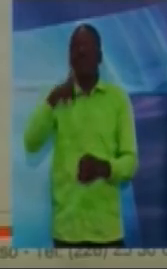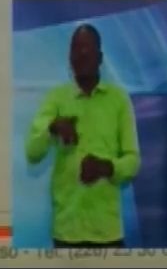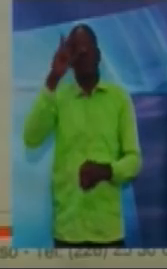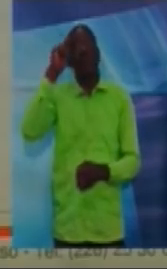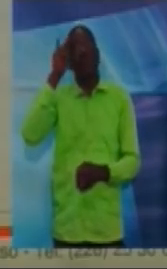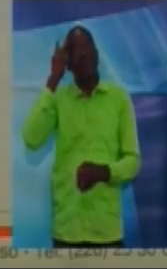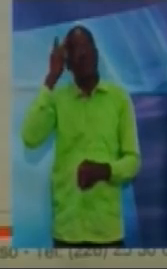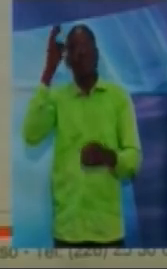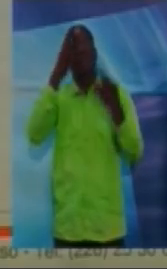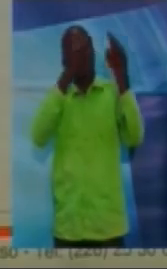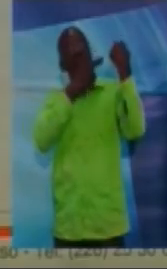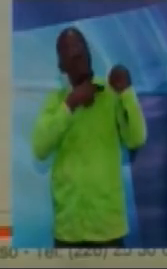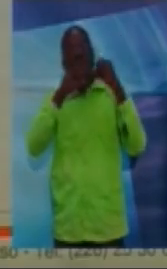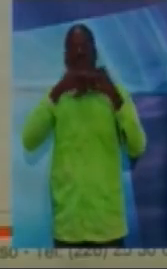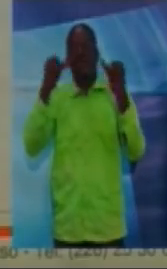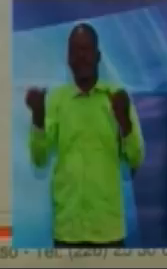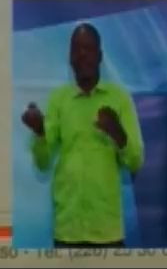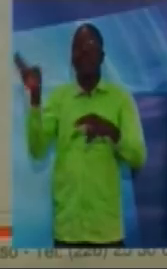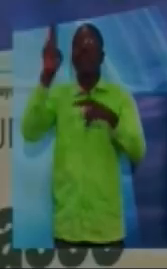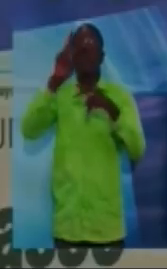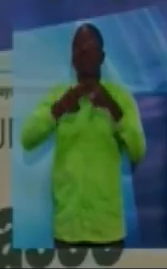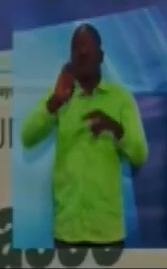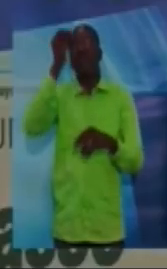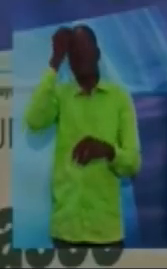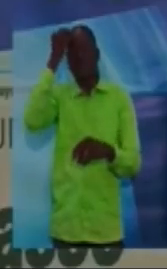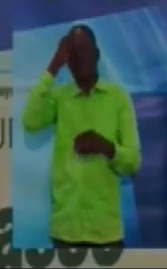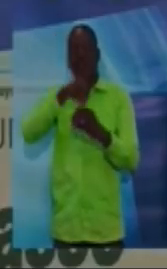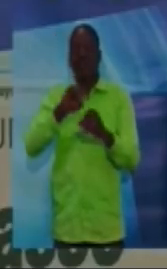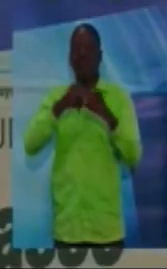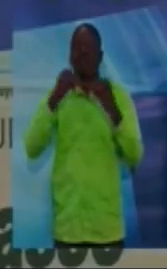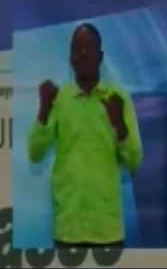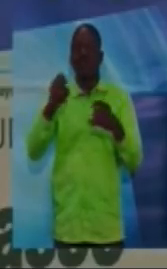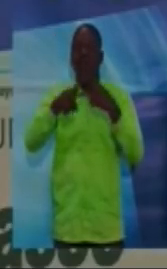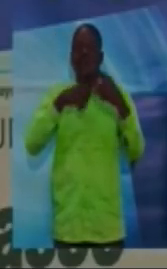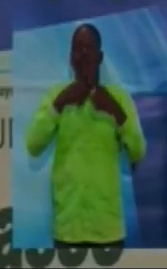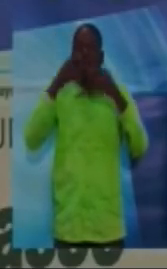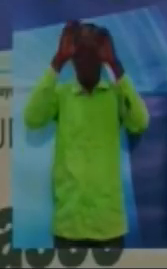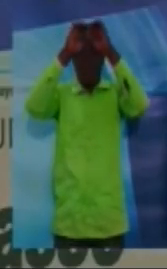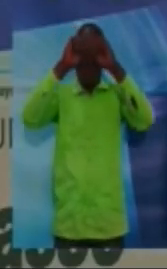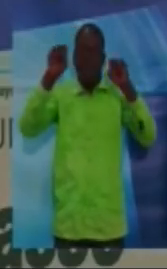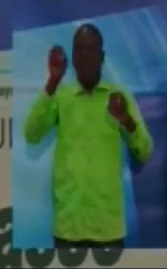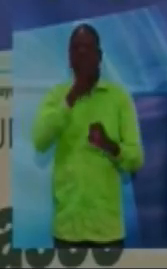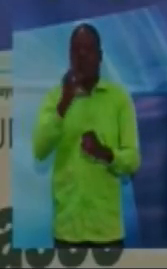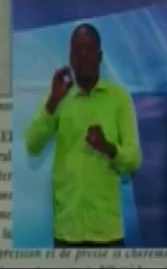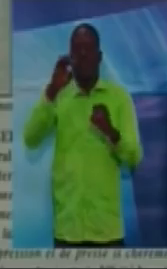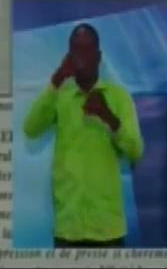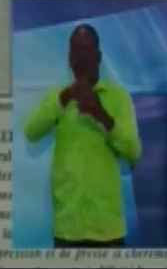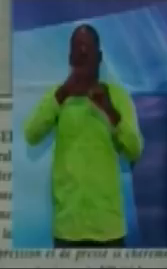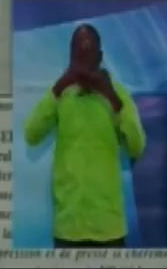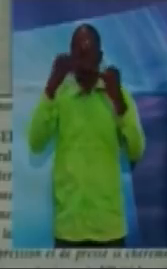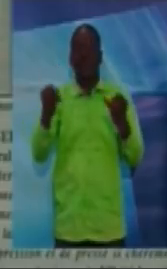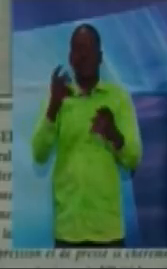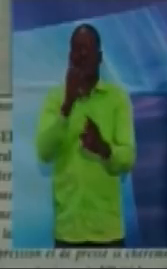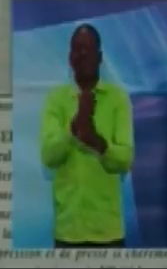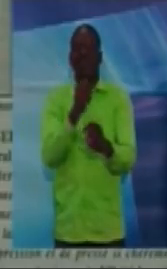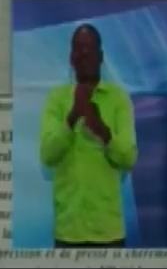des médias, ajoute une autre opinion dans Sidoya. Quant au président du FASO, dans le journal Le Pays, le